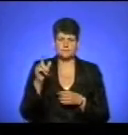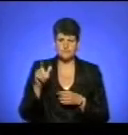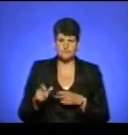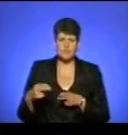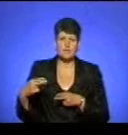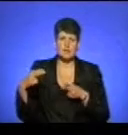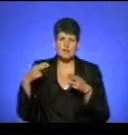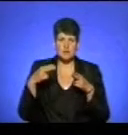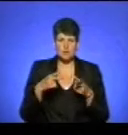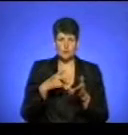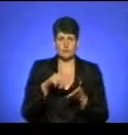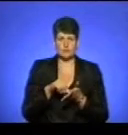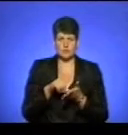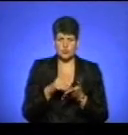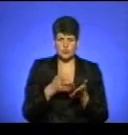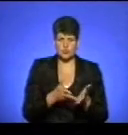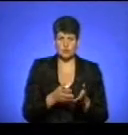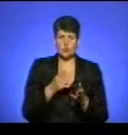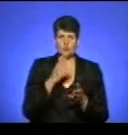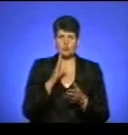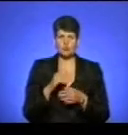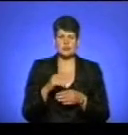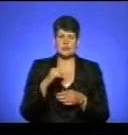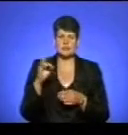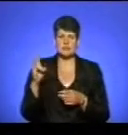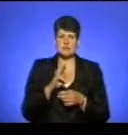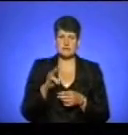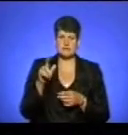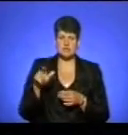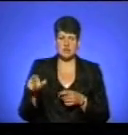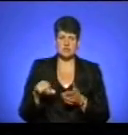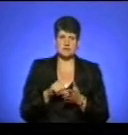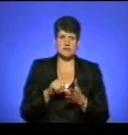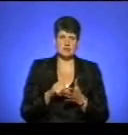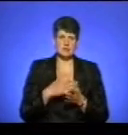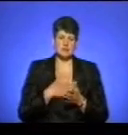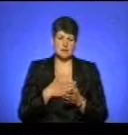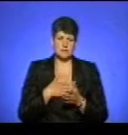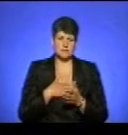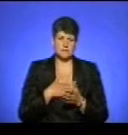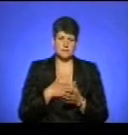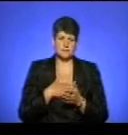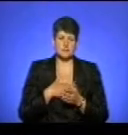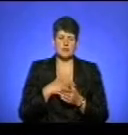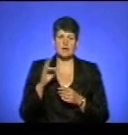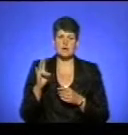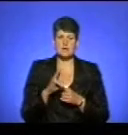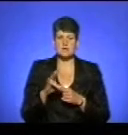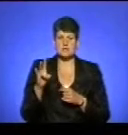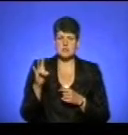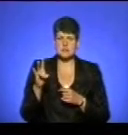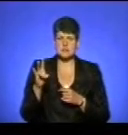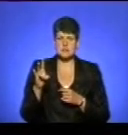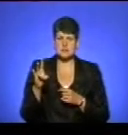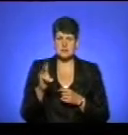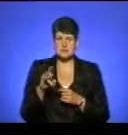приїдуть, підтвердили свою присутність. Відповідно, буде духовенство представлено і наш єпископат нашої церкви. Перша частина